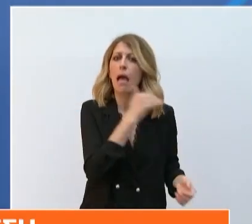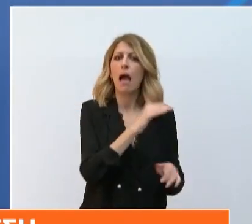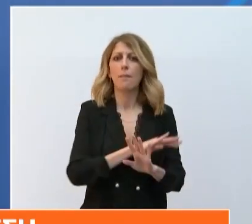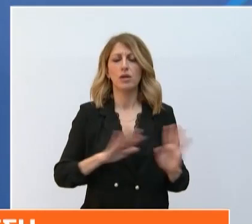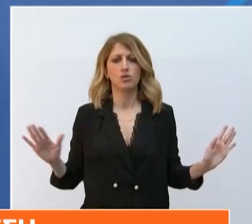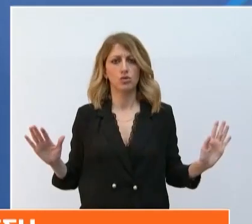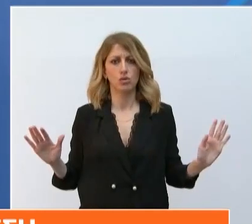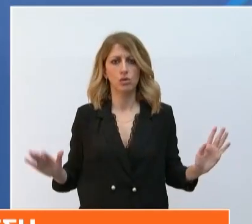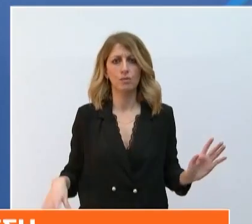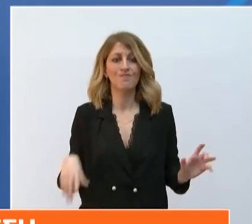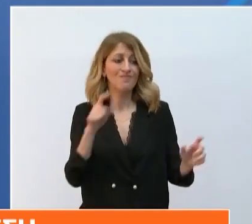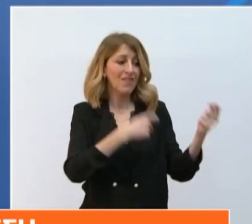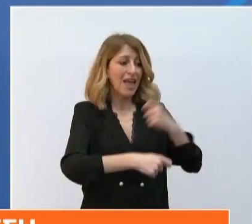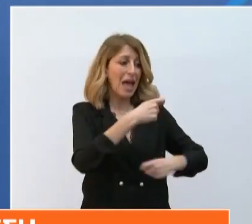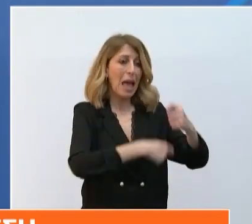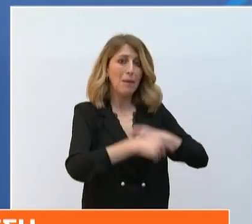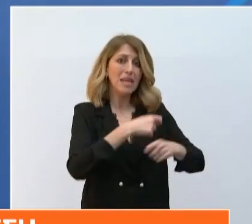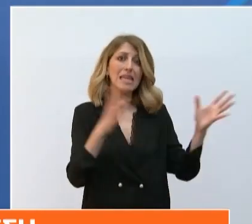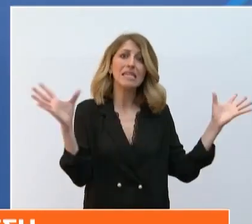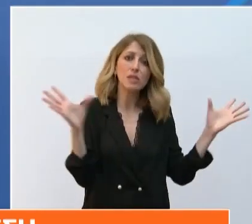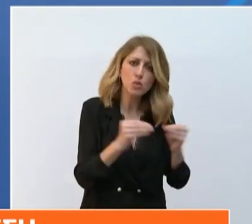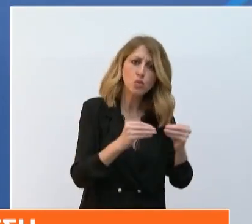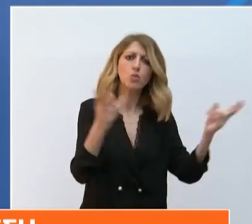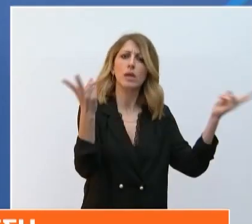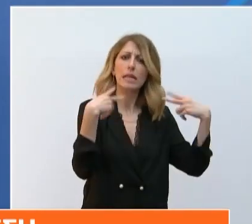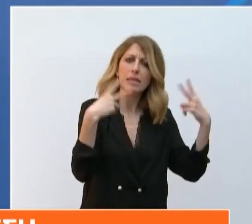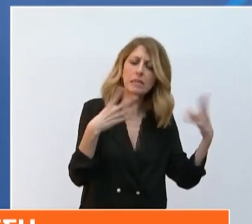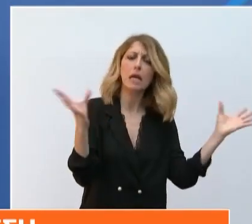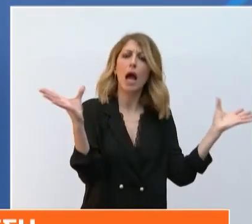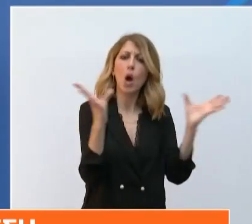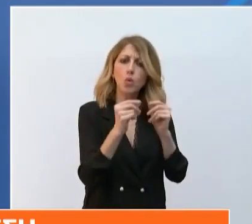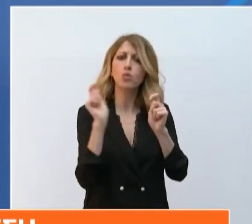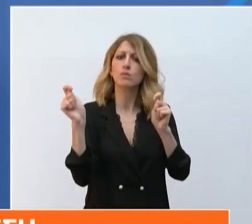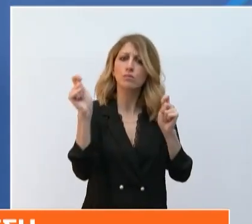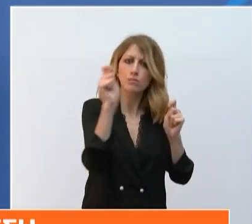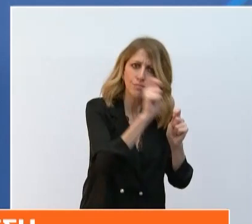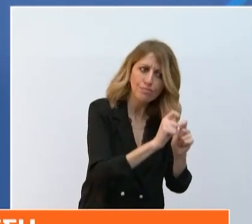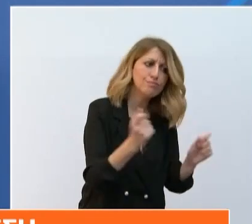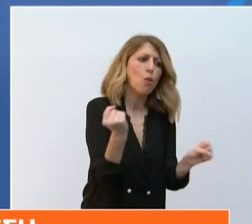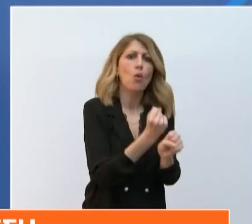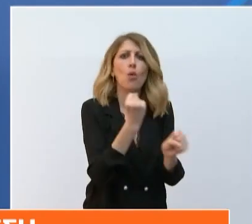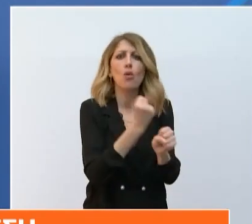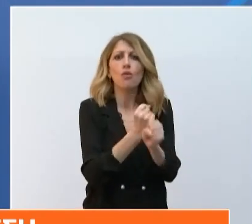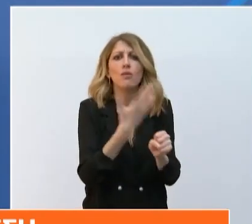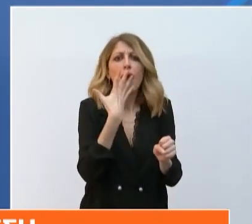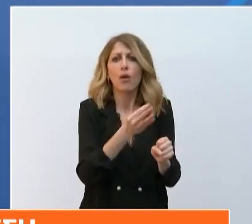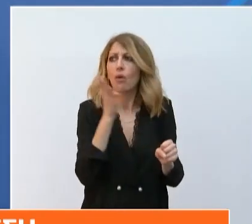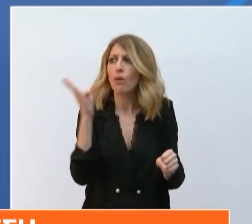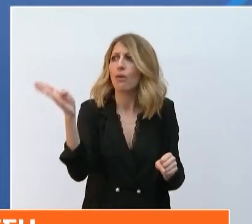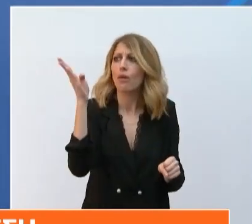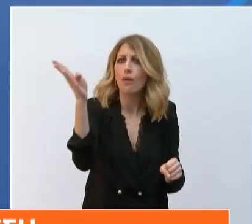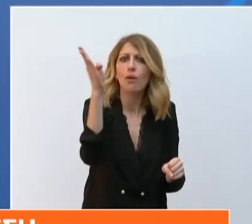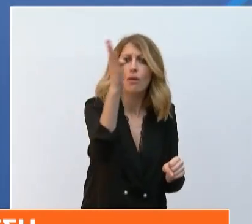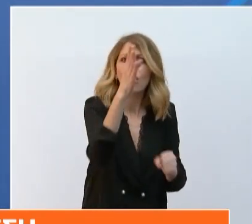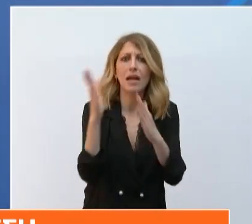των δομικών υλικών. Η ανάπτυξη από τη φύση της διαχέεται σε ολόκληρη την περιφέρεια. Είναι λοιπόν